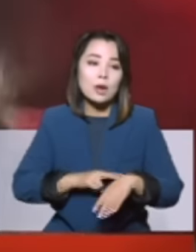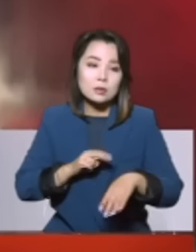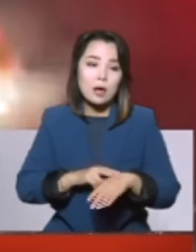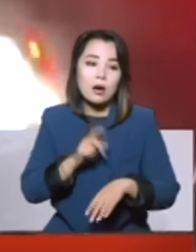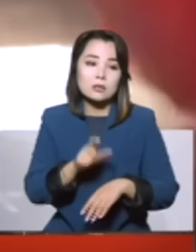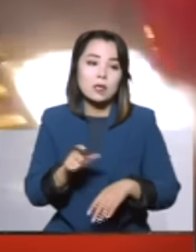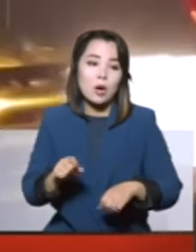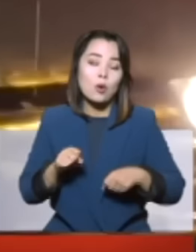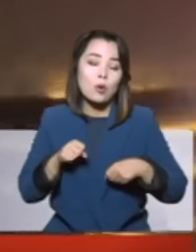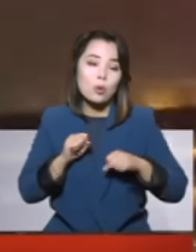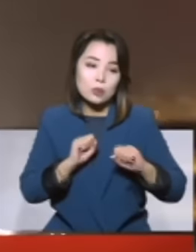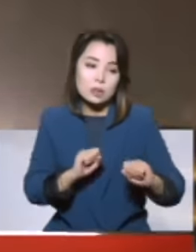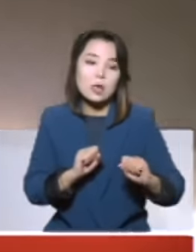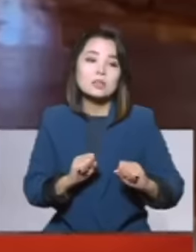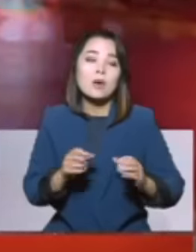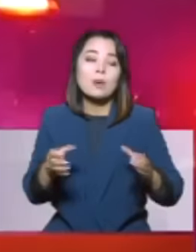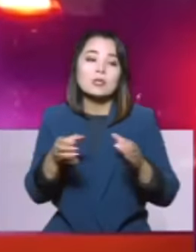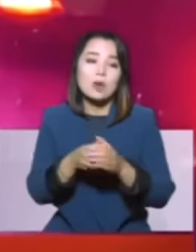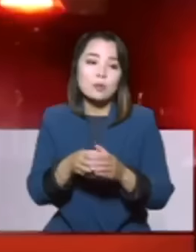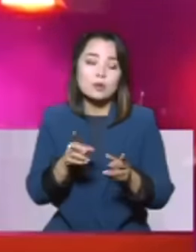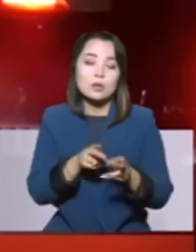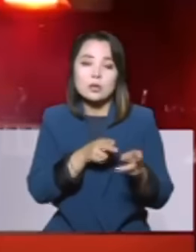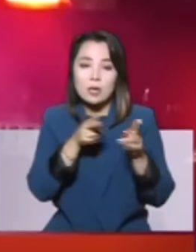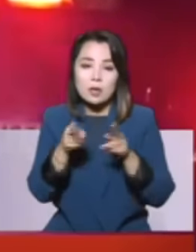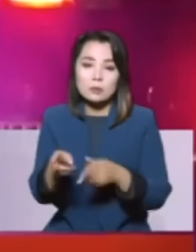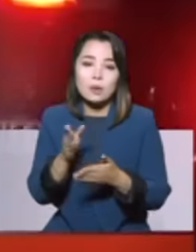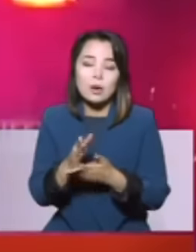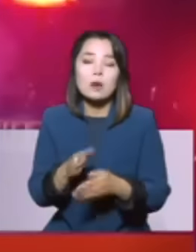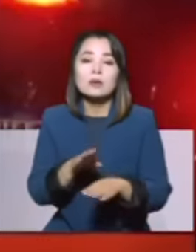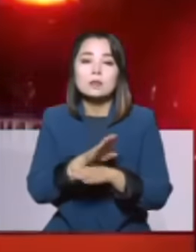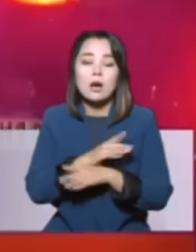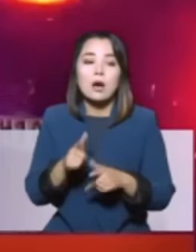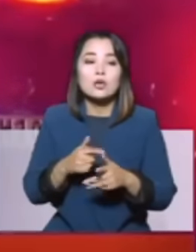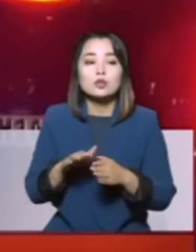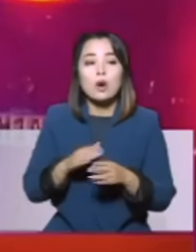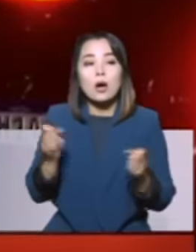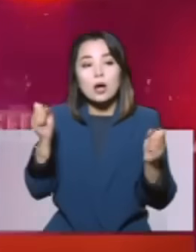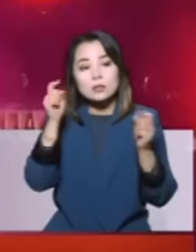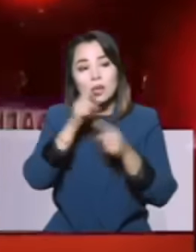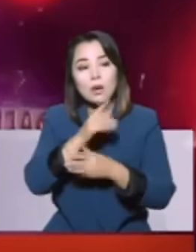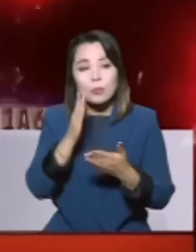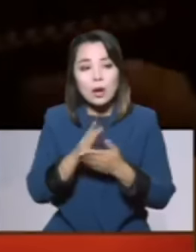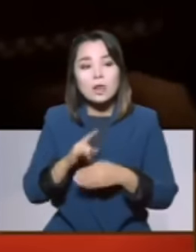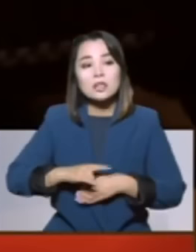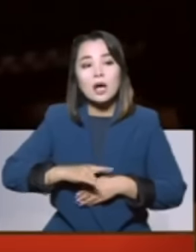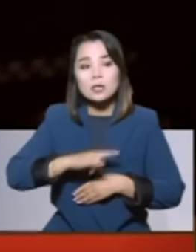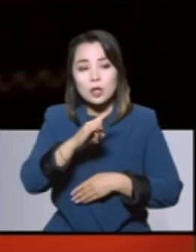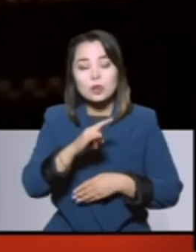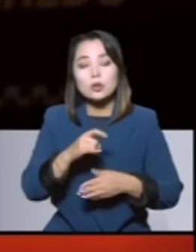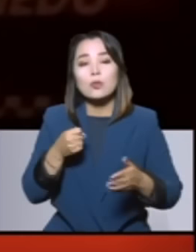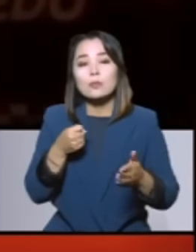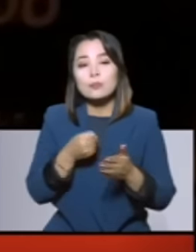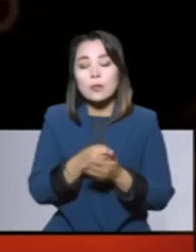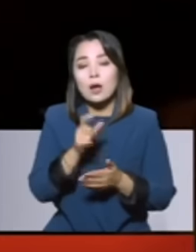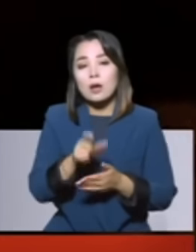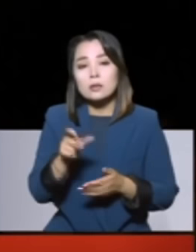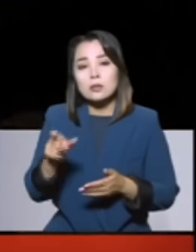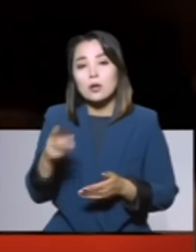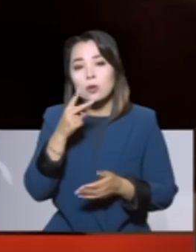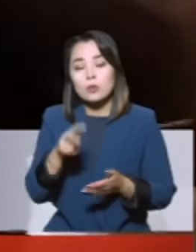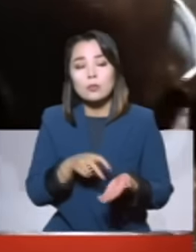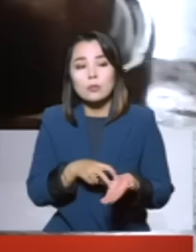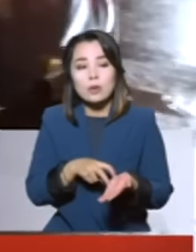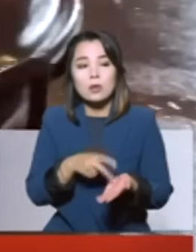азаматы қорғаныс департаментінің қызметкерлері барды. Марқұмдардың аты жөні анықталып жатыр. Ал лайнердің құлаған сәтін көрген адамдар